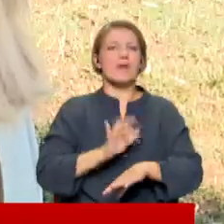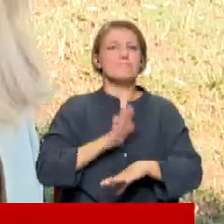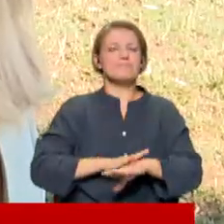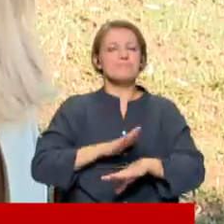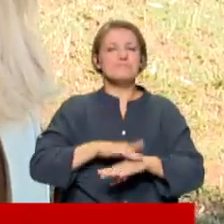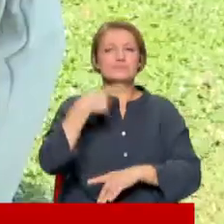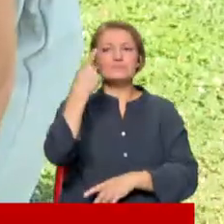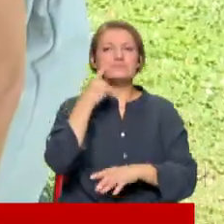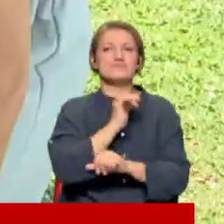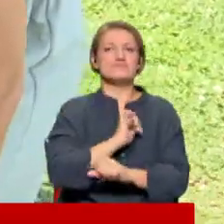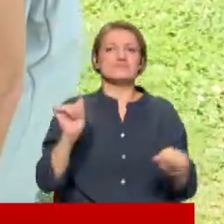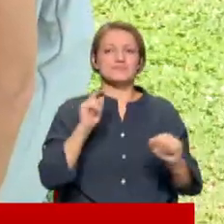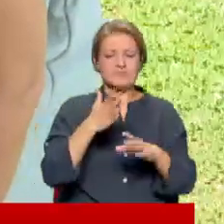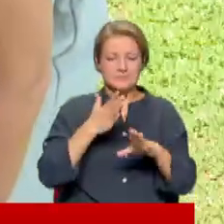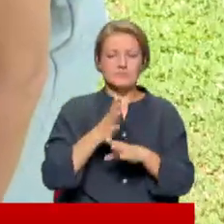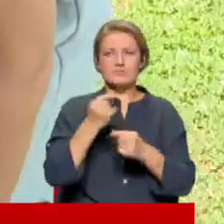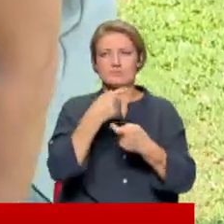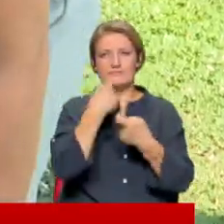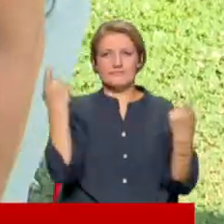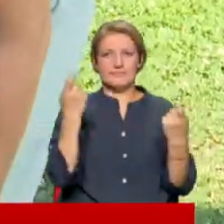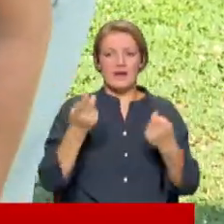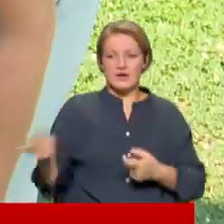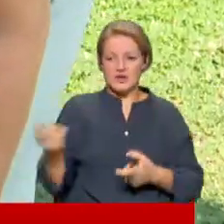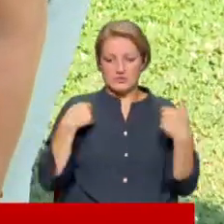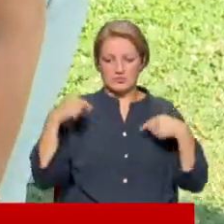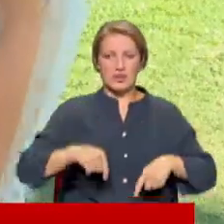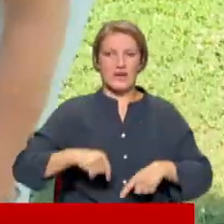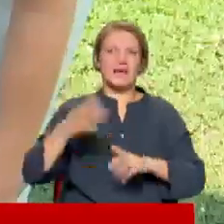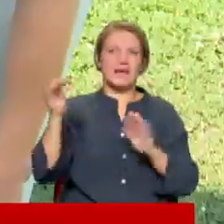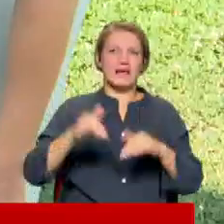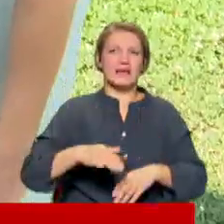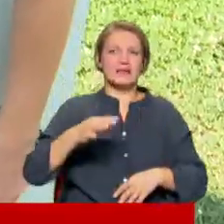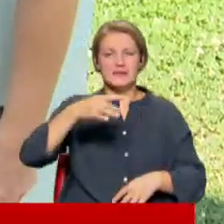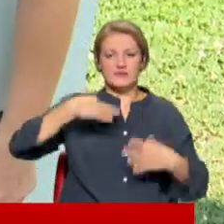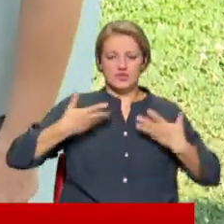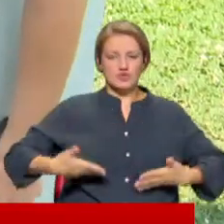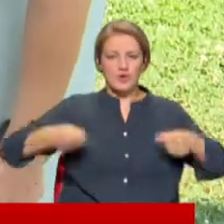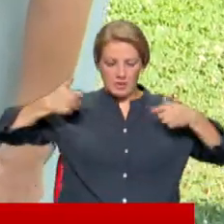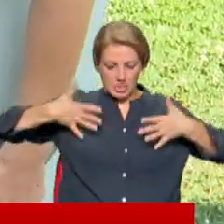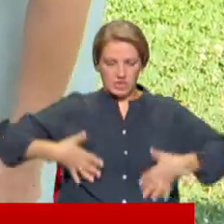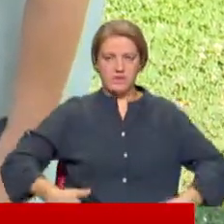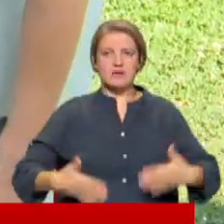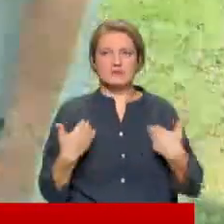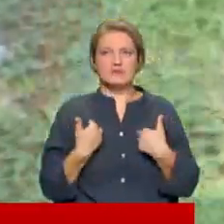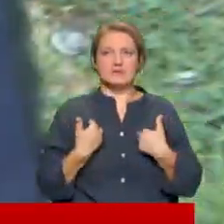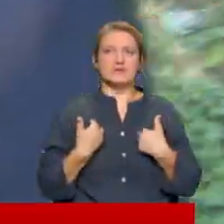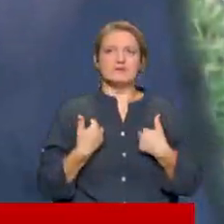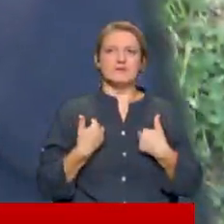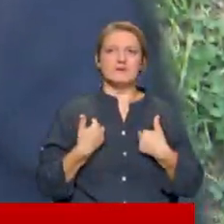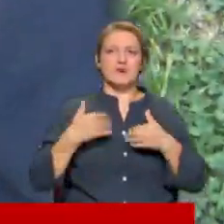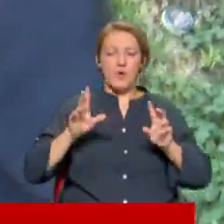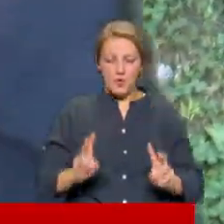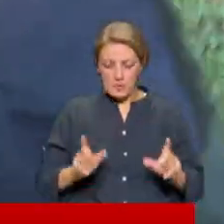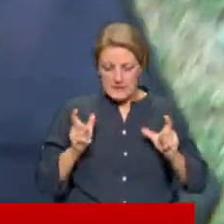zararlı Gerçekten de çok sıcak zaten kaçtık buraya gölgeye geldik tişörtüm Durduğum yerde baktım bölgede bile ıslanmışız yani